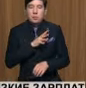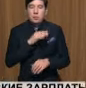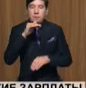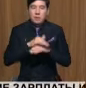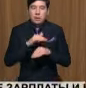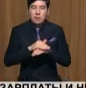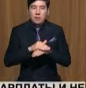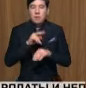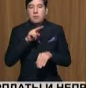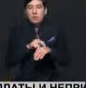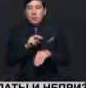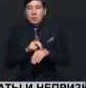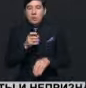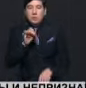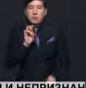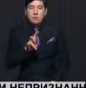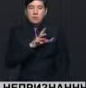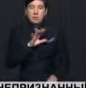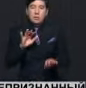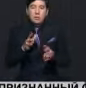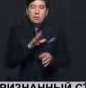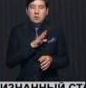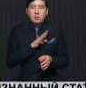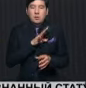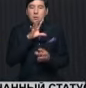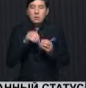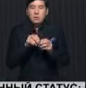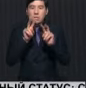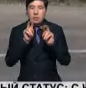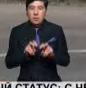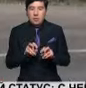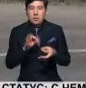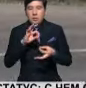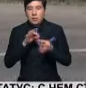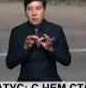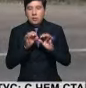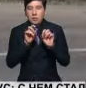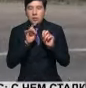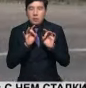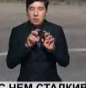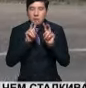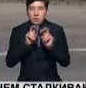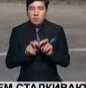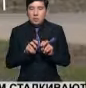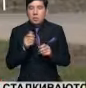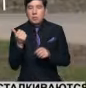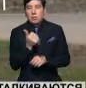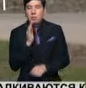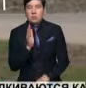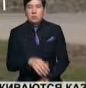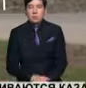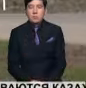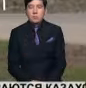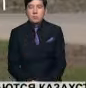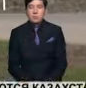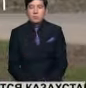полиции возбуждено уголовное дело. Сейчас стражи порядка проводят следственные мероприятия. Они продлятся несколько недель. Наргиза Такижанова,